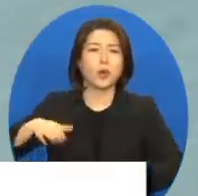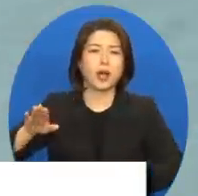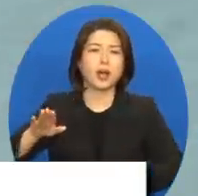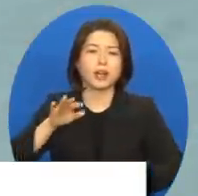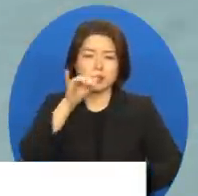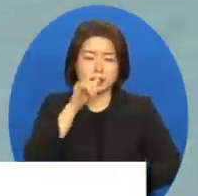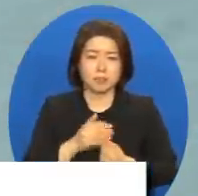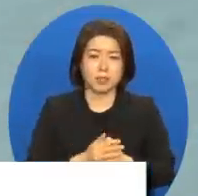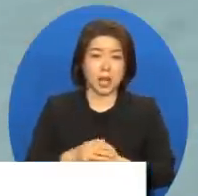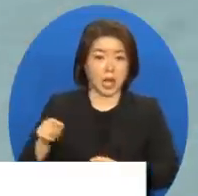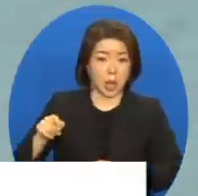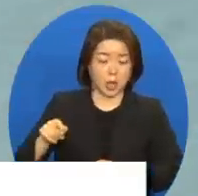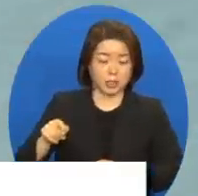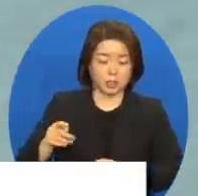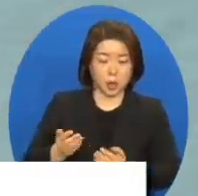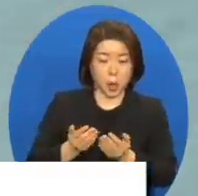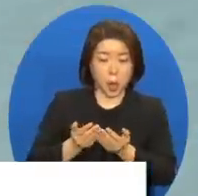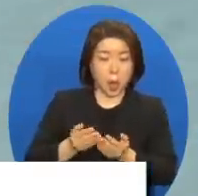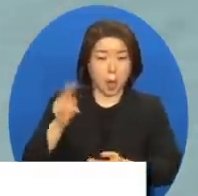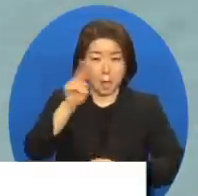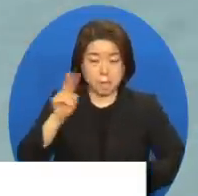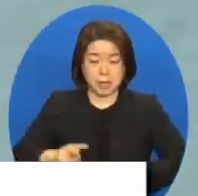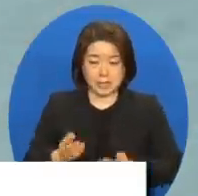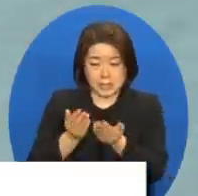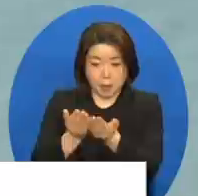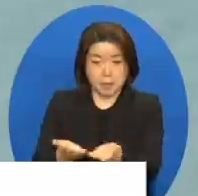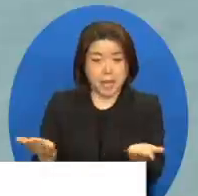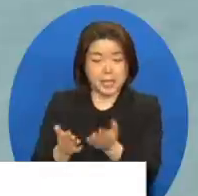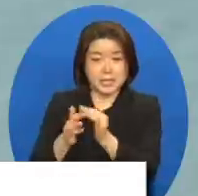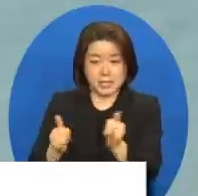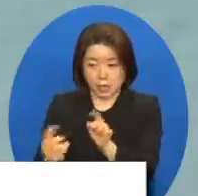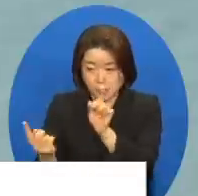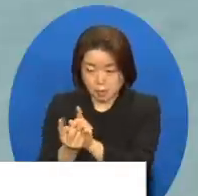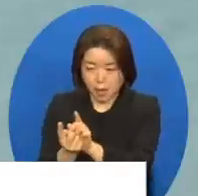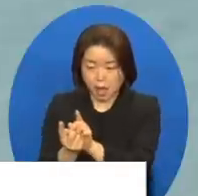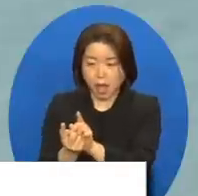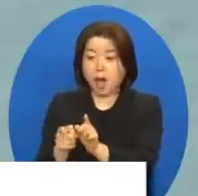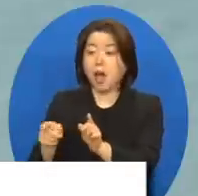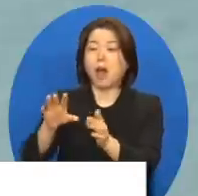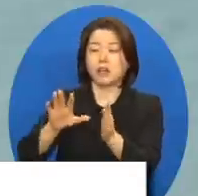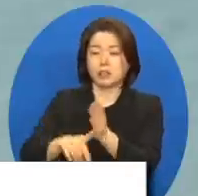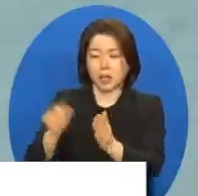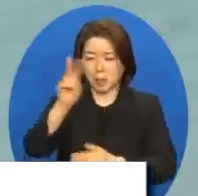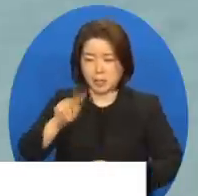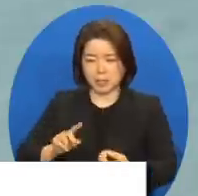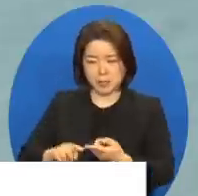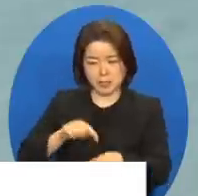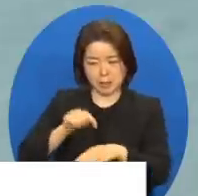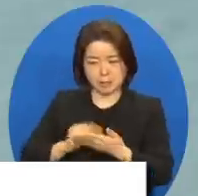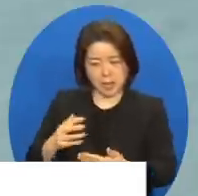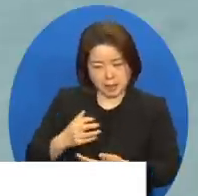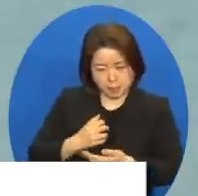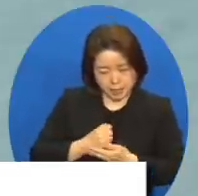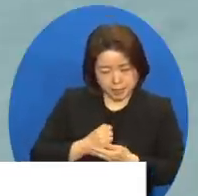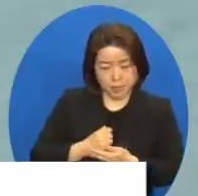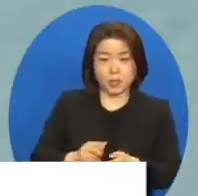베트남 선원들을 만났습니다. 그래서 그 베트남을 마음에 품게 되었어요. 지금은